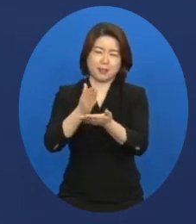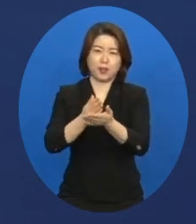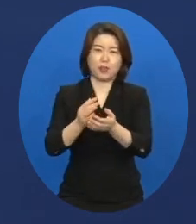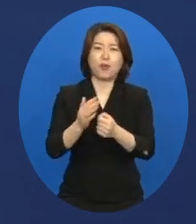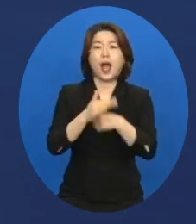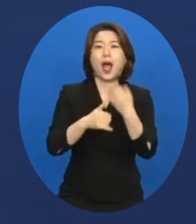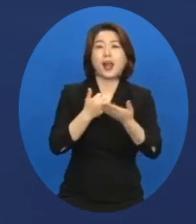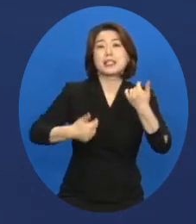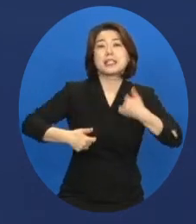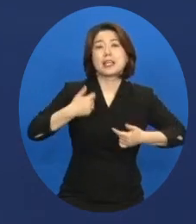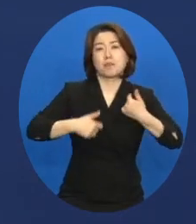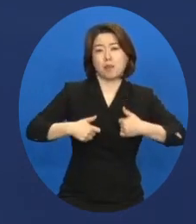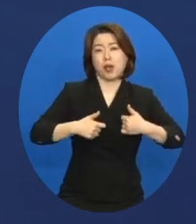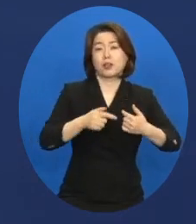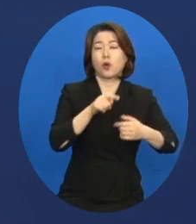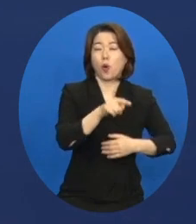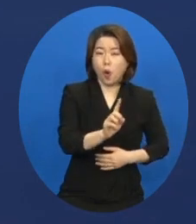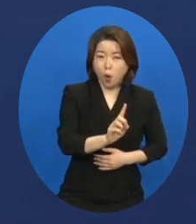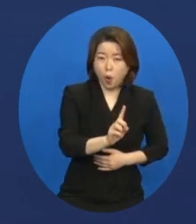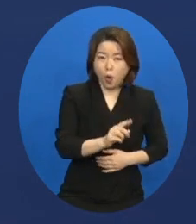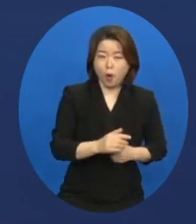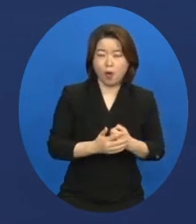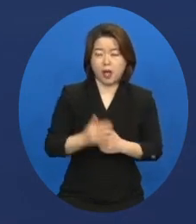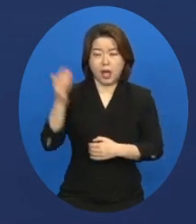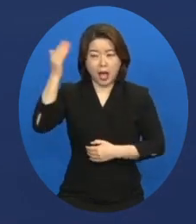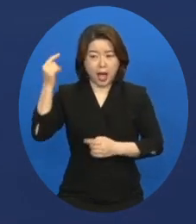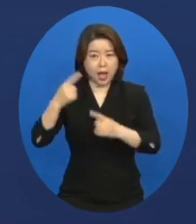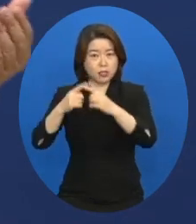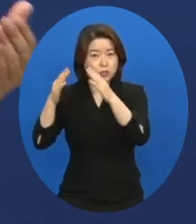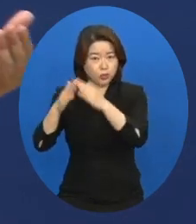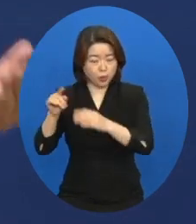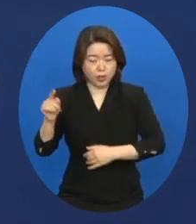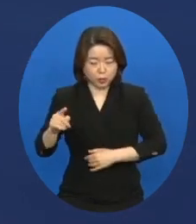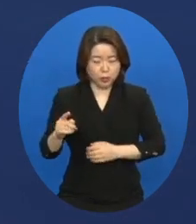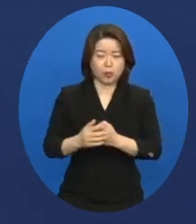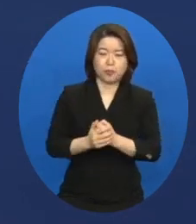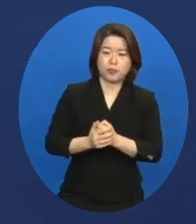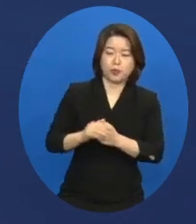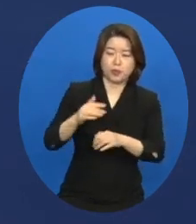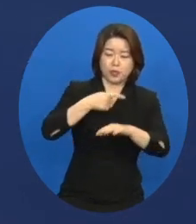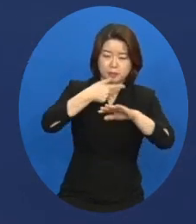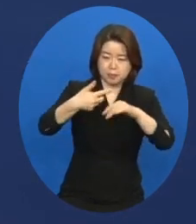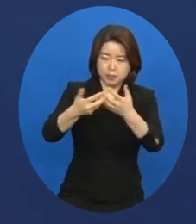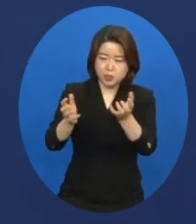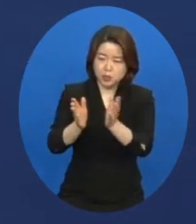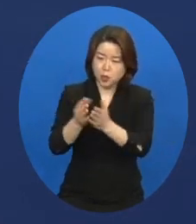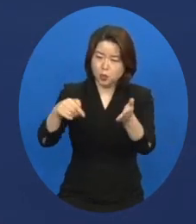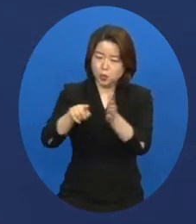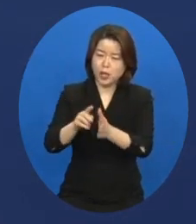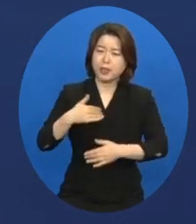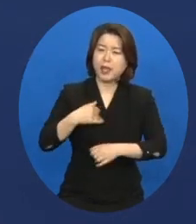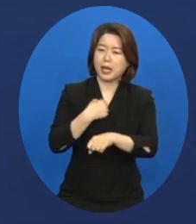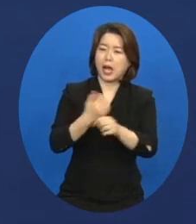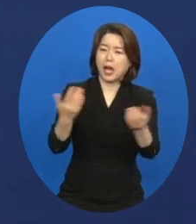하나님이 기뻐하시는 길 우리 한국교회와 우리 나라와 민족을 위해서 내가 해야 될